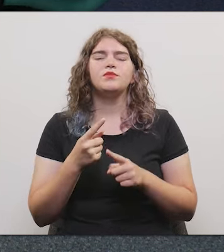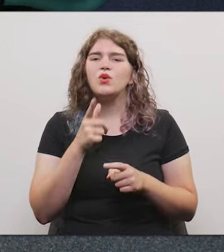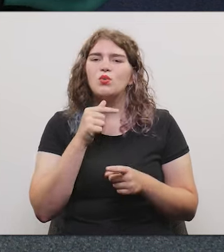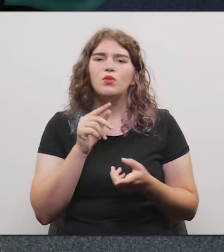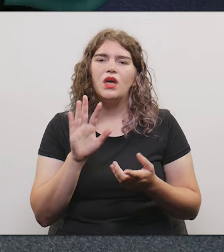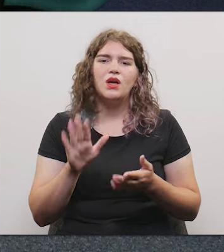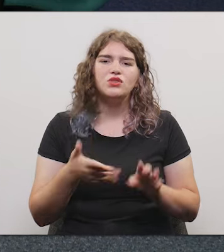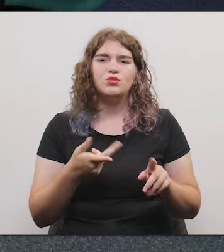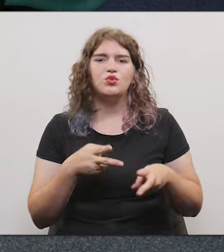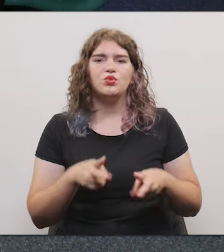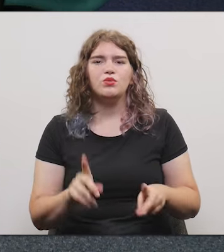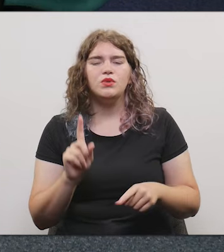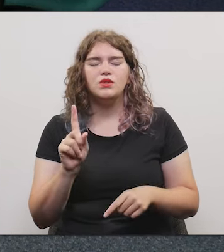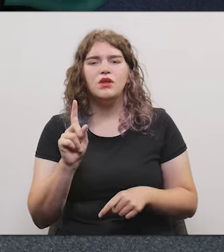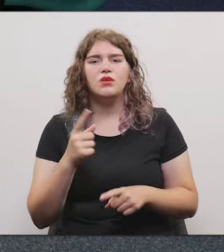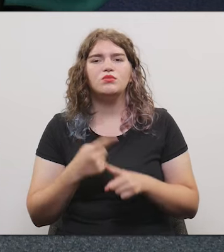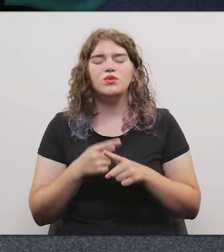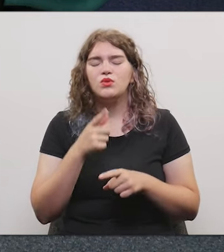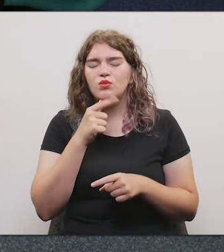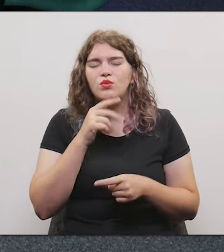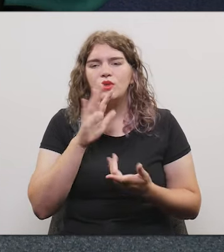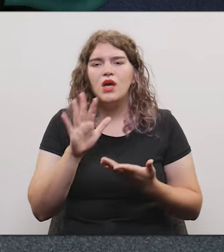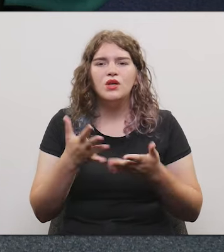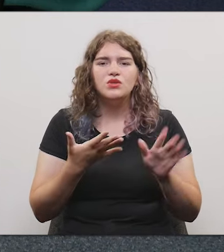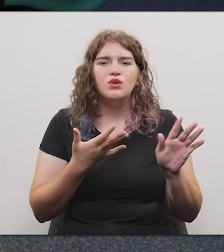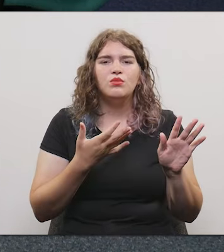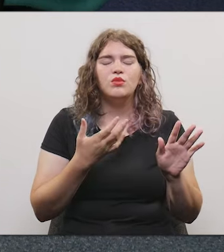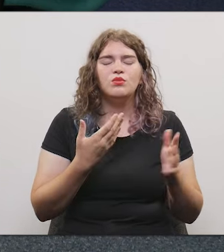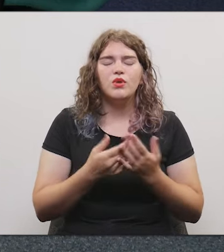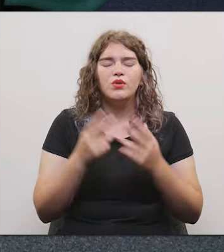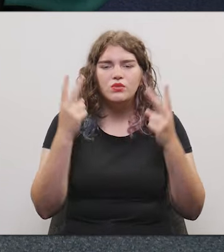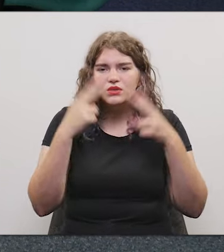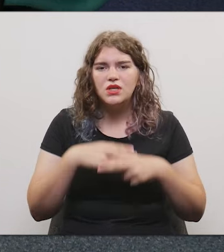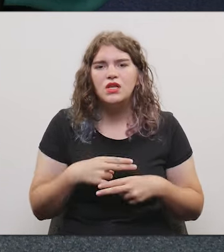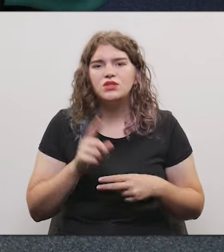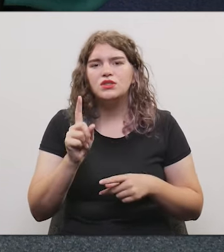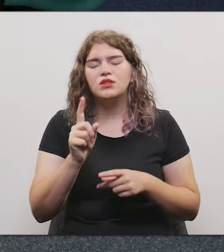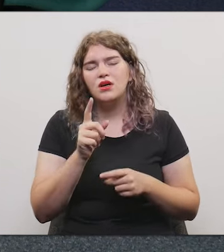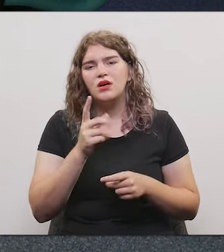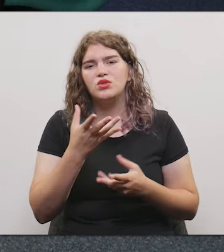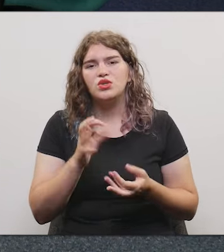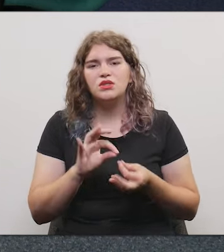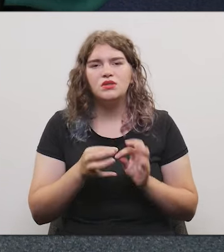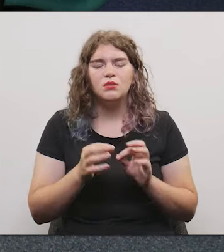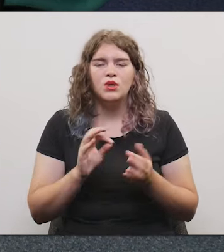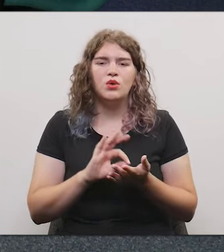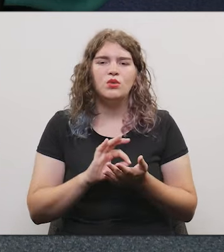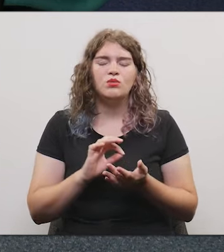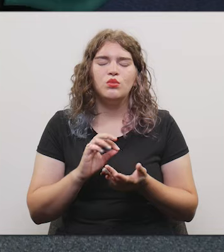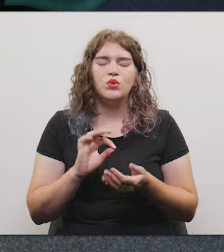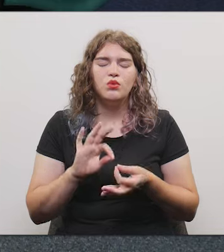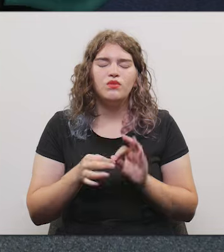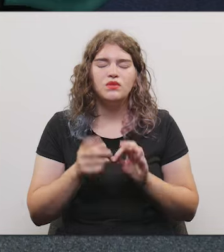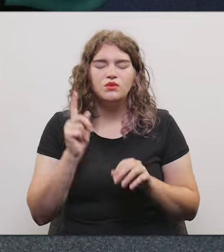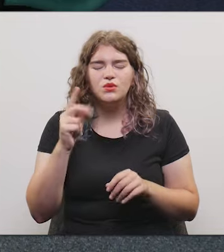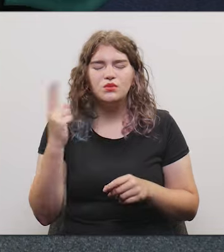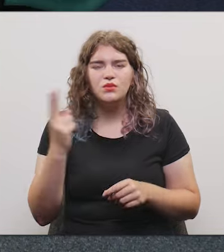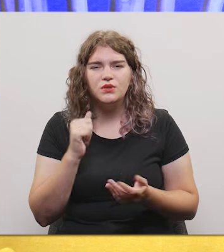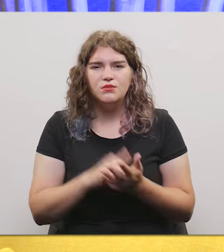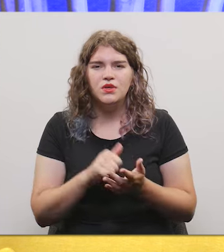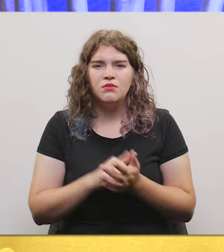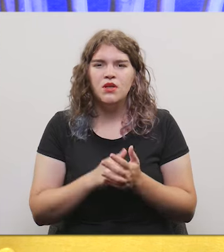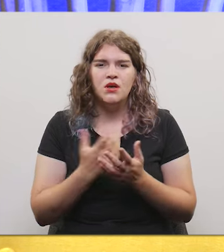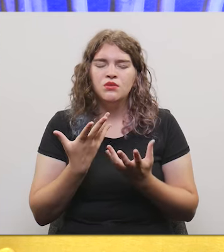a pornit drumul tău și unde a pornit începerea ta și înțelegerea ta în ceea ce înseamnă cuvântul lui Dumnezeu,